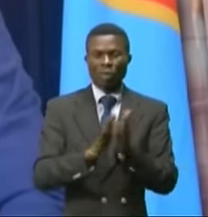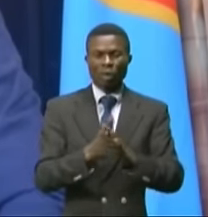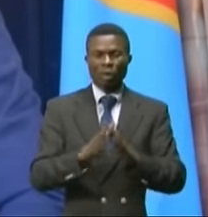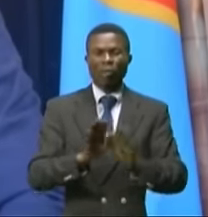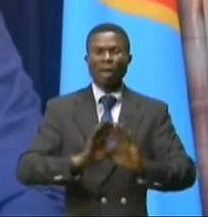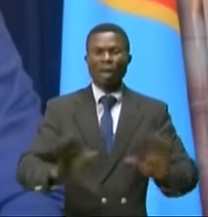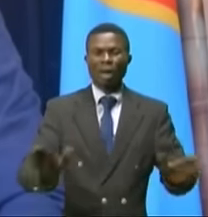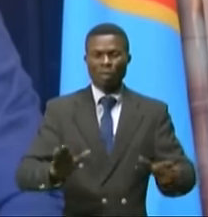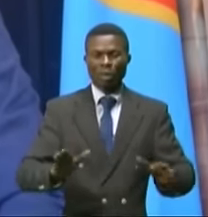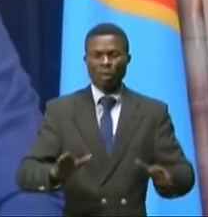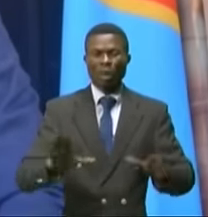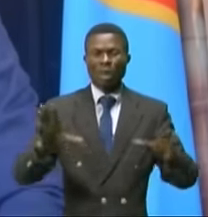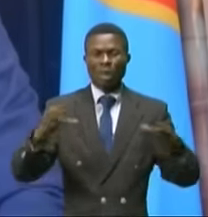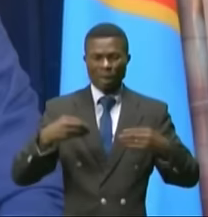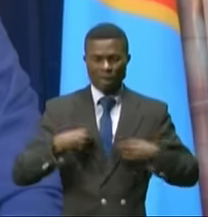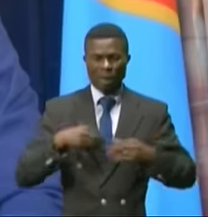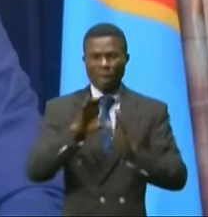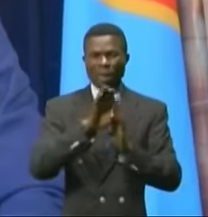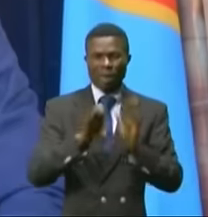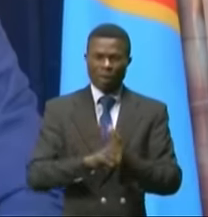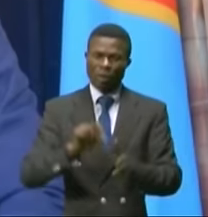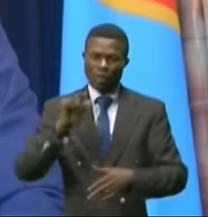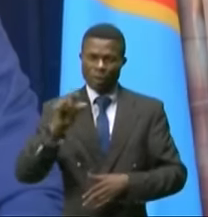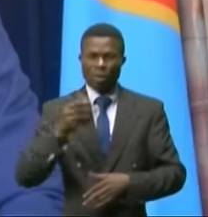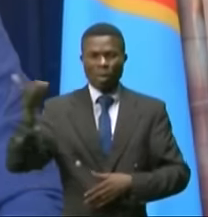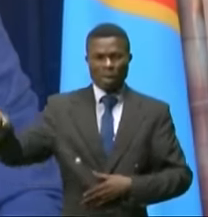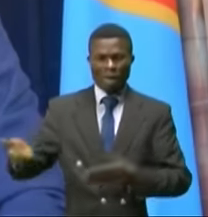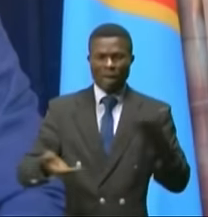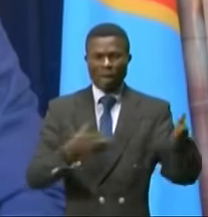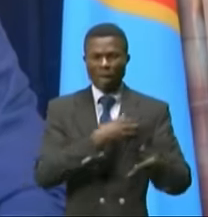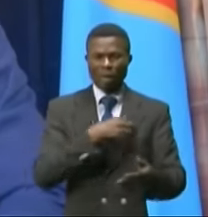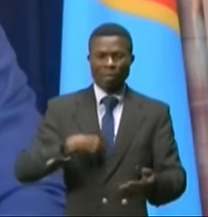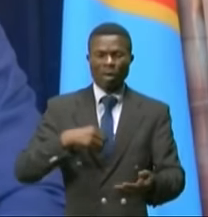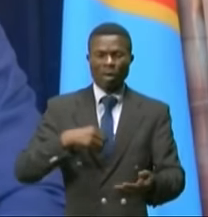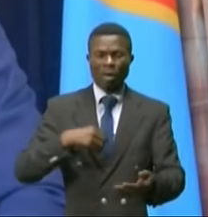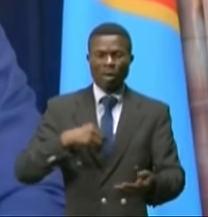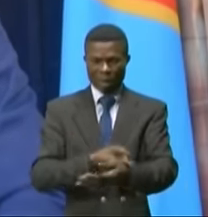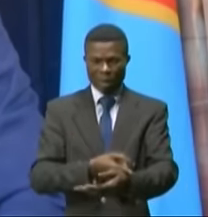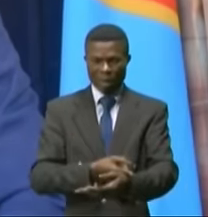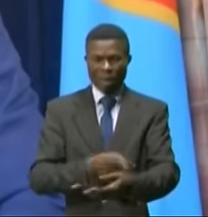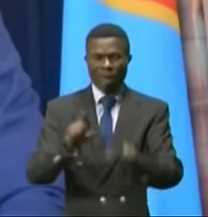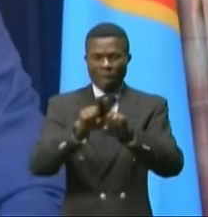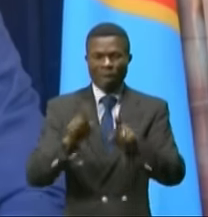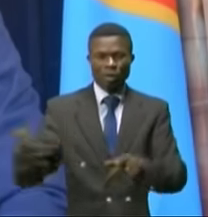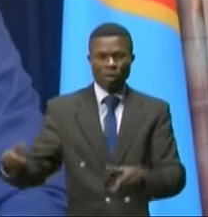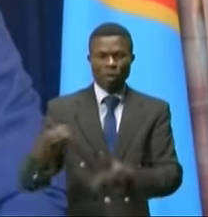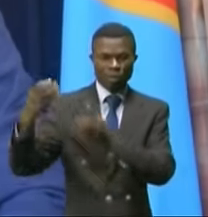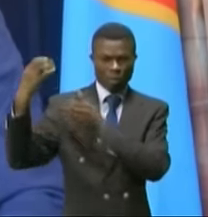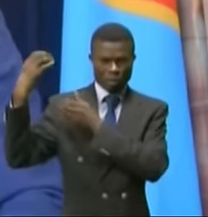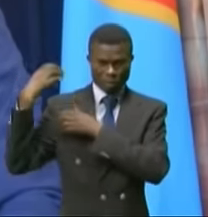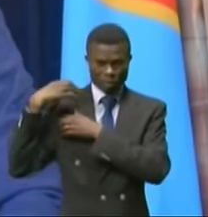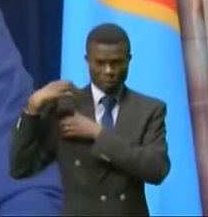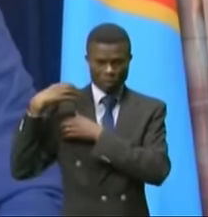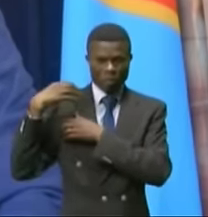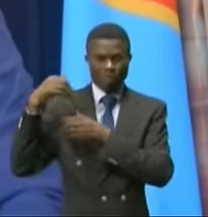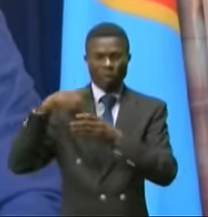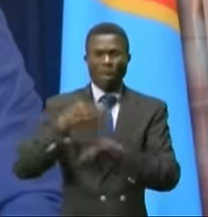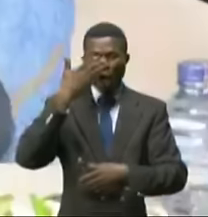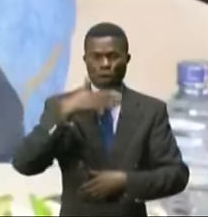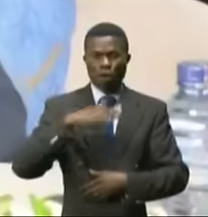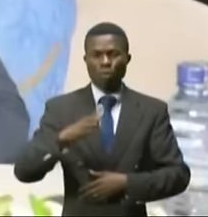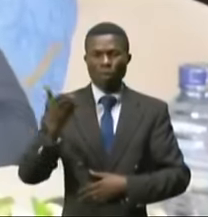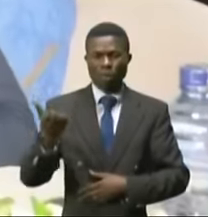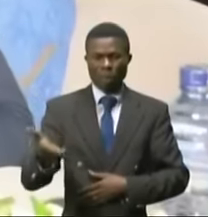acceptables les conditions minimales d'accueil et de prise en charge dans les établissements de